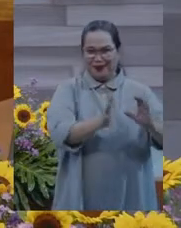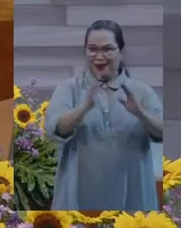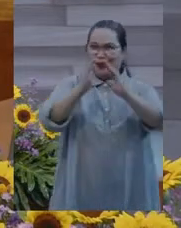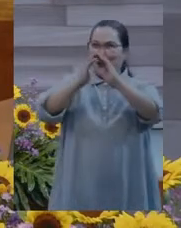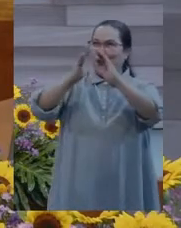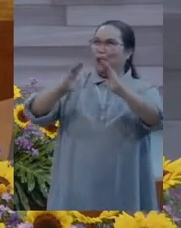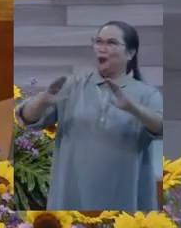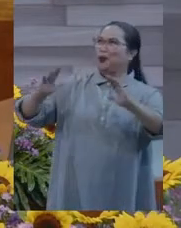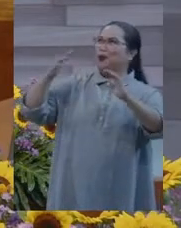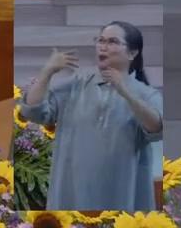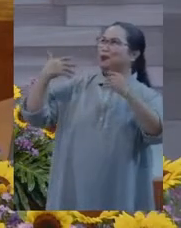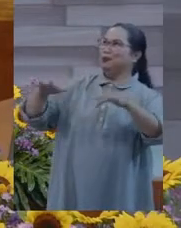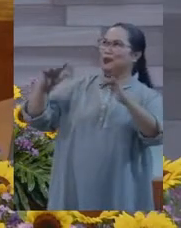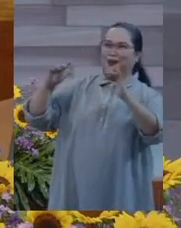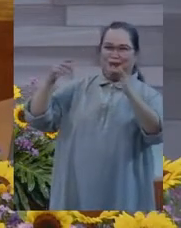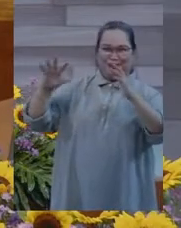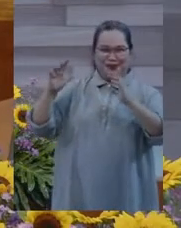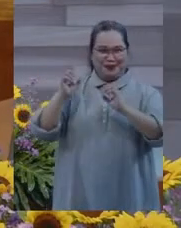bahay.